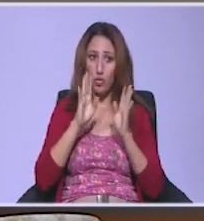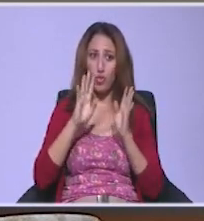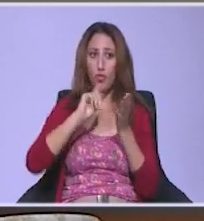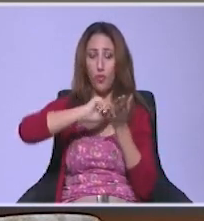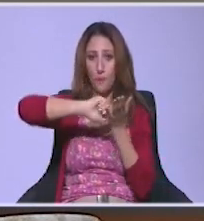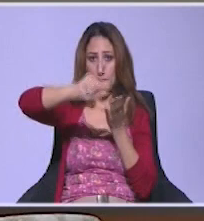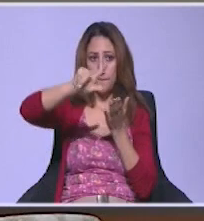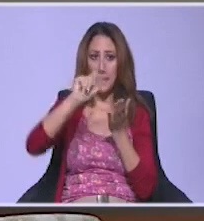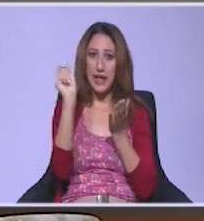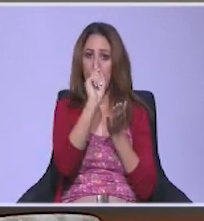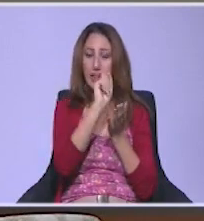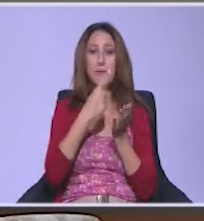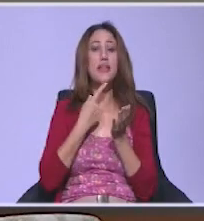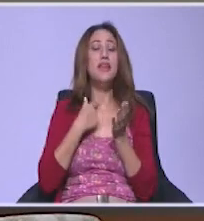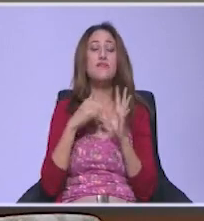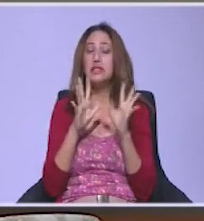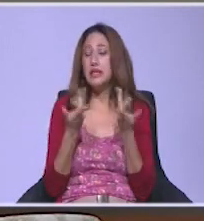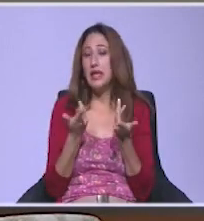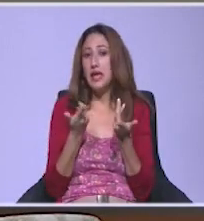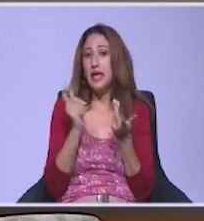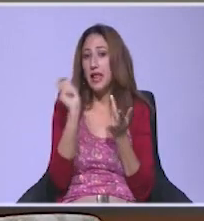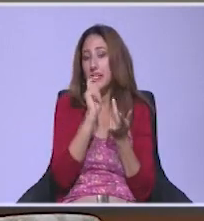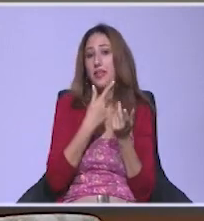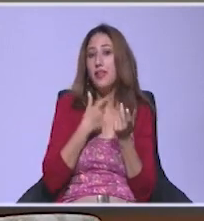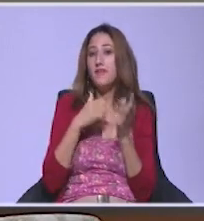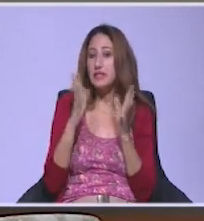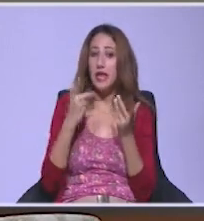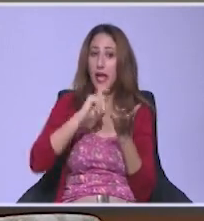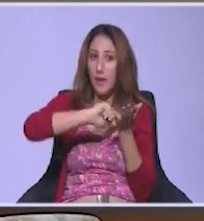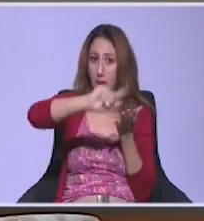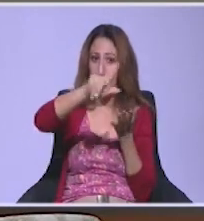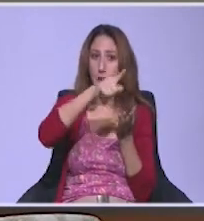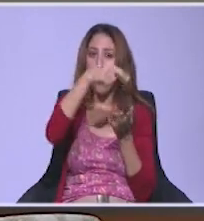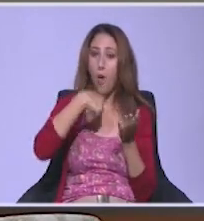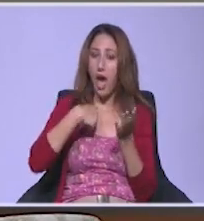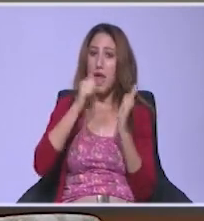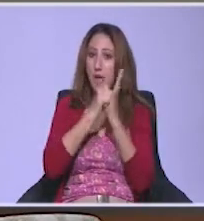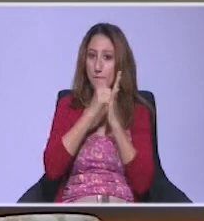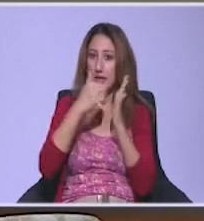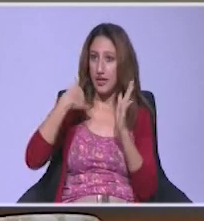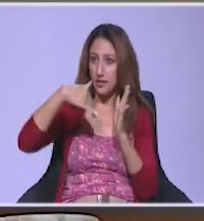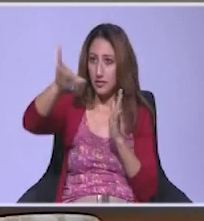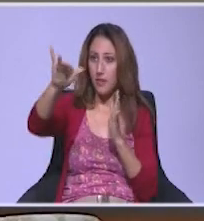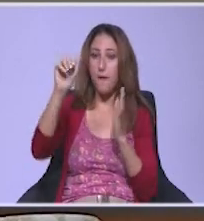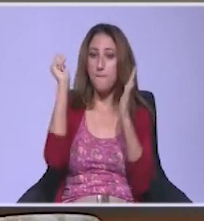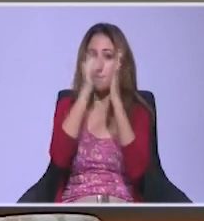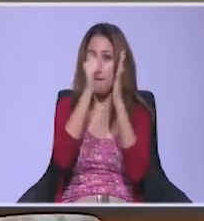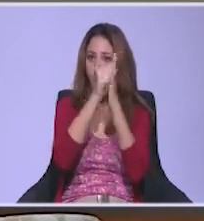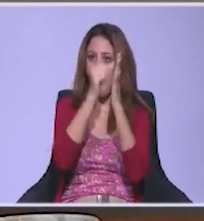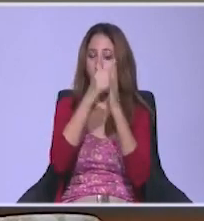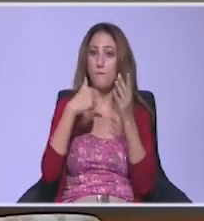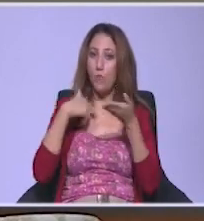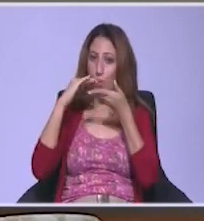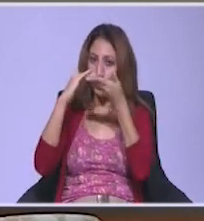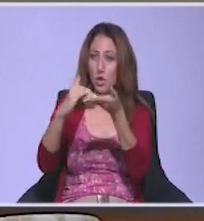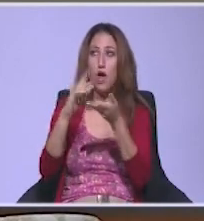وبتكتبوا أمنيتكم، نفسك ونفسك في إيه، وإحنا بنيجي لغاية عندك في البيت نخبط على الباب وبنحاول إن